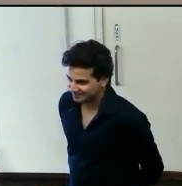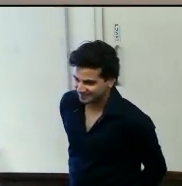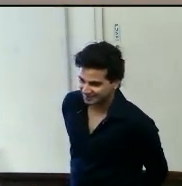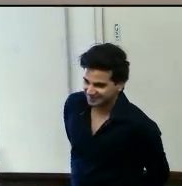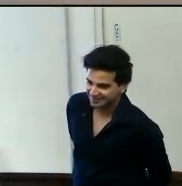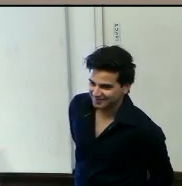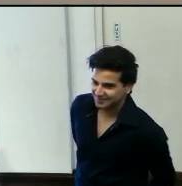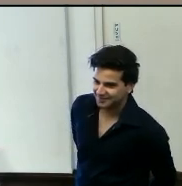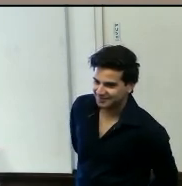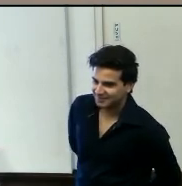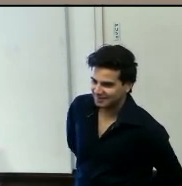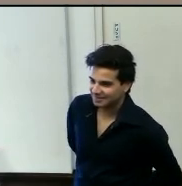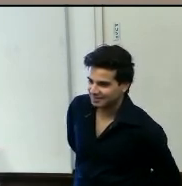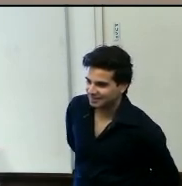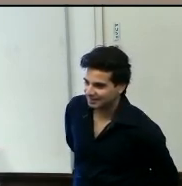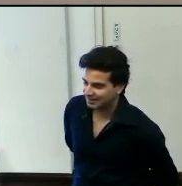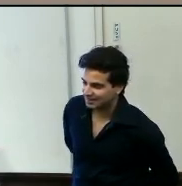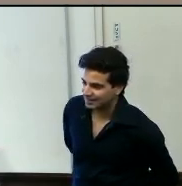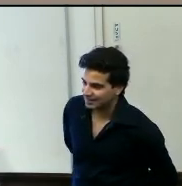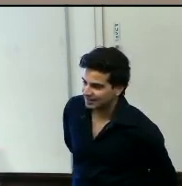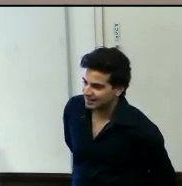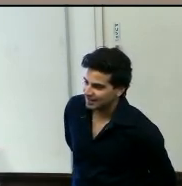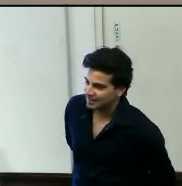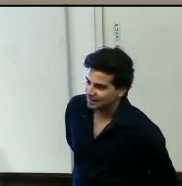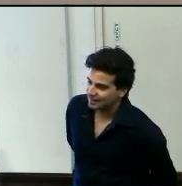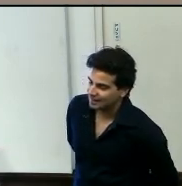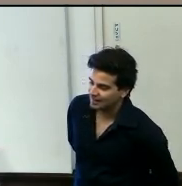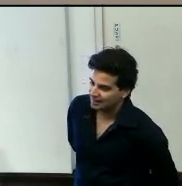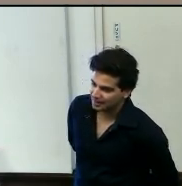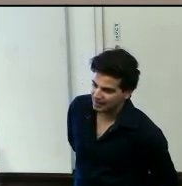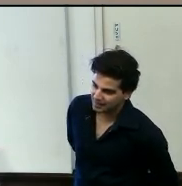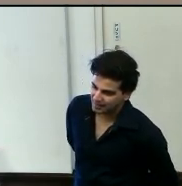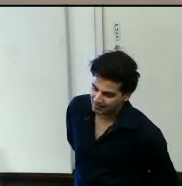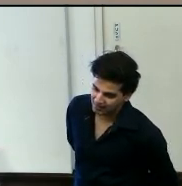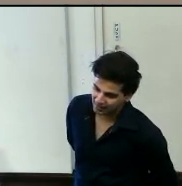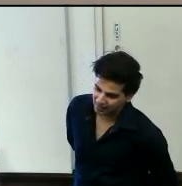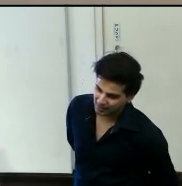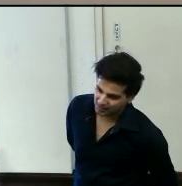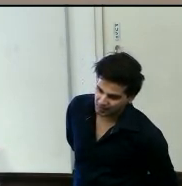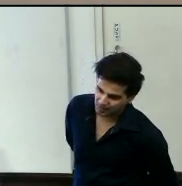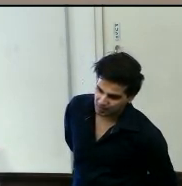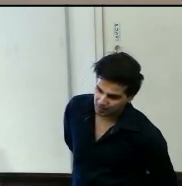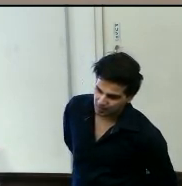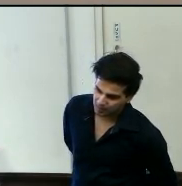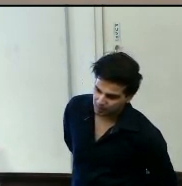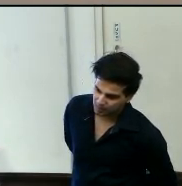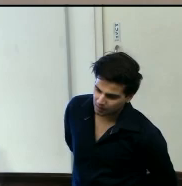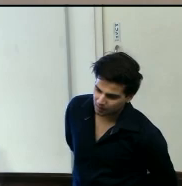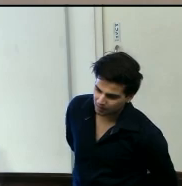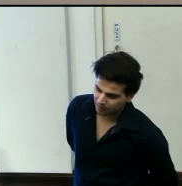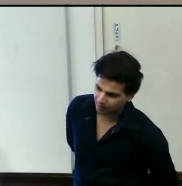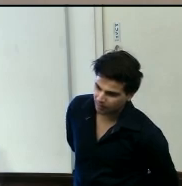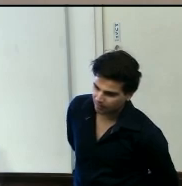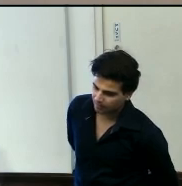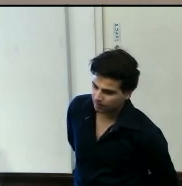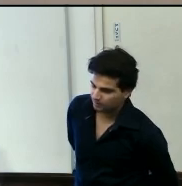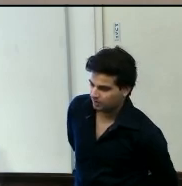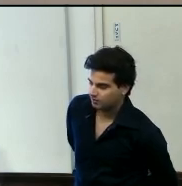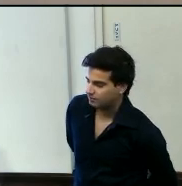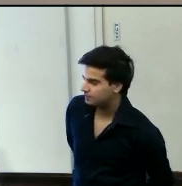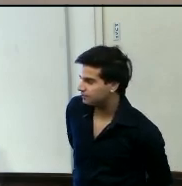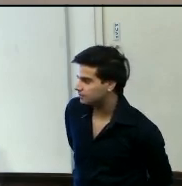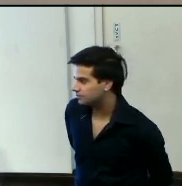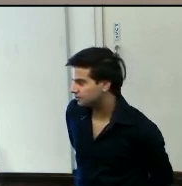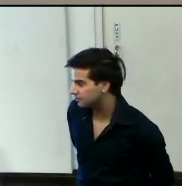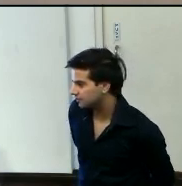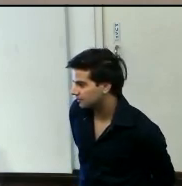ಬಗ್ಗೆ ಎಕ್ಸ್ಪ್ಲೇನ್ ಮಾಡಿದ್ರಿ. ಹೌ ಇಟ್ ಇಸ್ ಅ ಸಜೆಸ್ಟಿವ್ ಮೀನಿಂಗ್ ದ ಹೋಲ್ ವರ್ಕ್. ಆ್ಯಂಡ್ ಸ್ವಲ್ಪ ಜನ ಹುಡುಗರು ಹೊರಗೆ ಬರಬೇಕಾದ್ರೆ